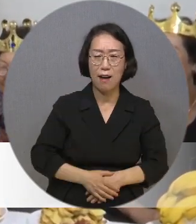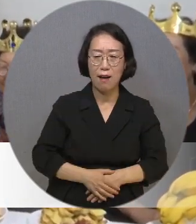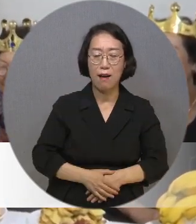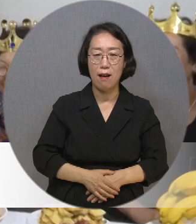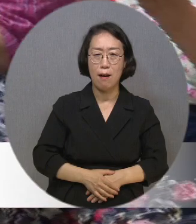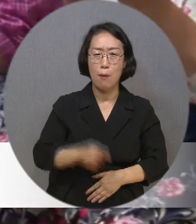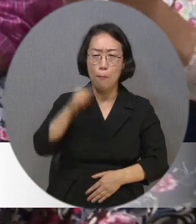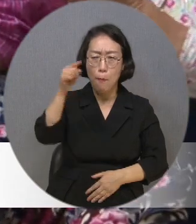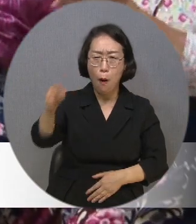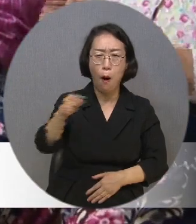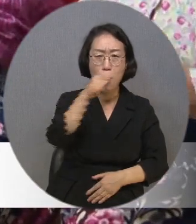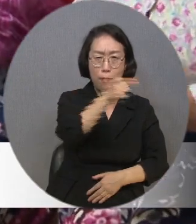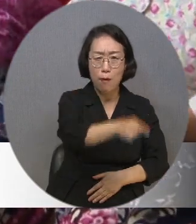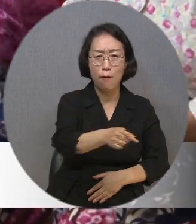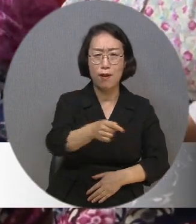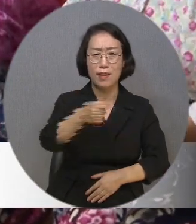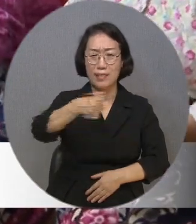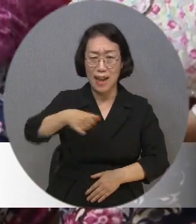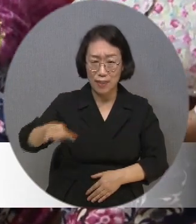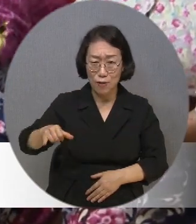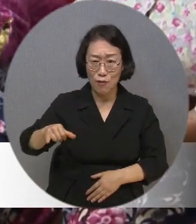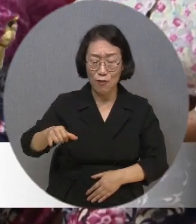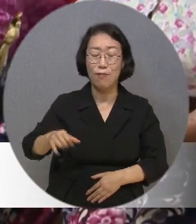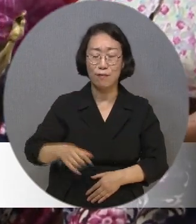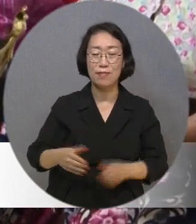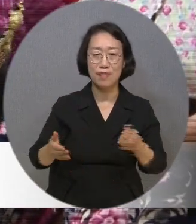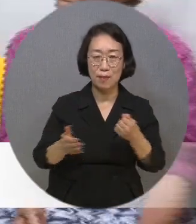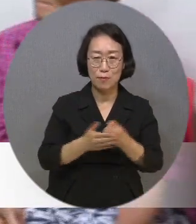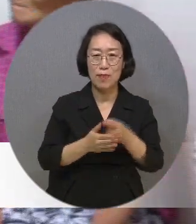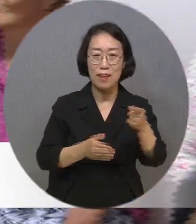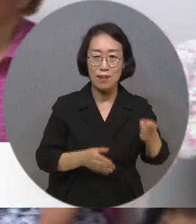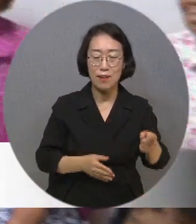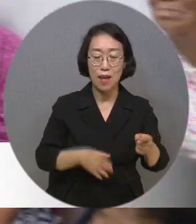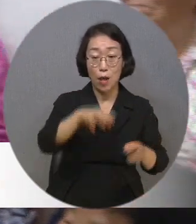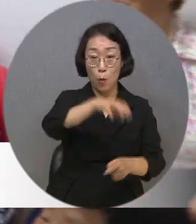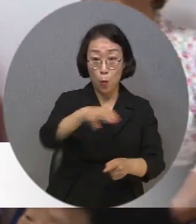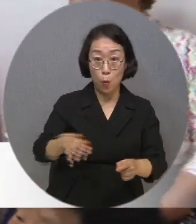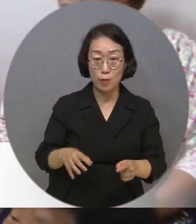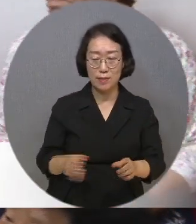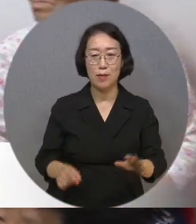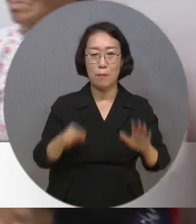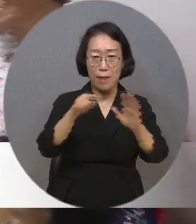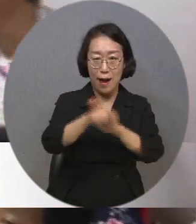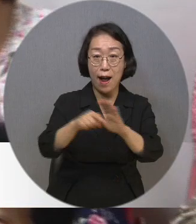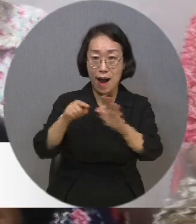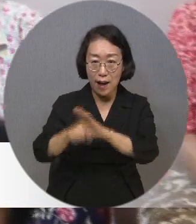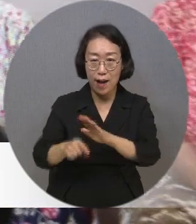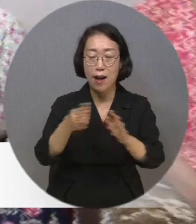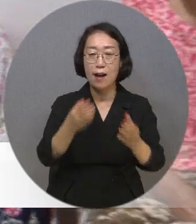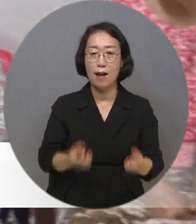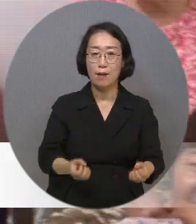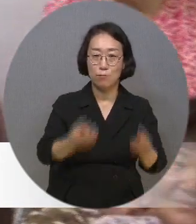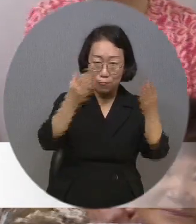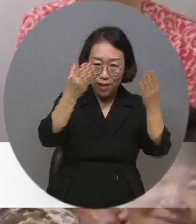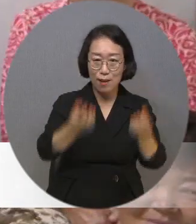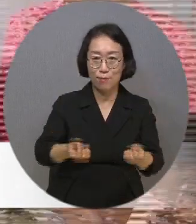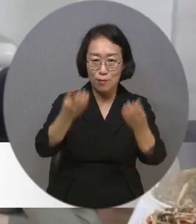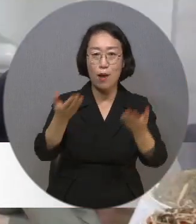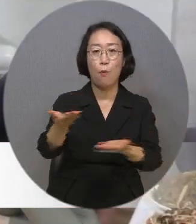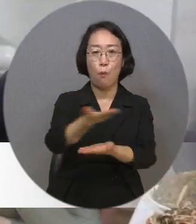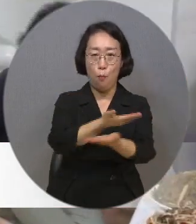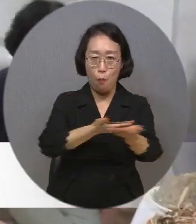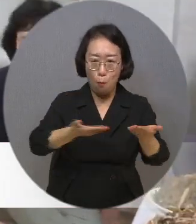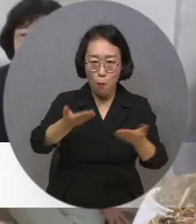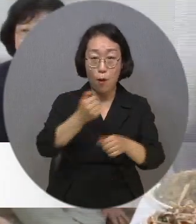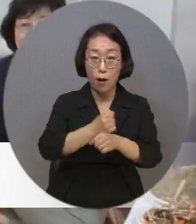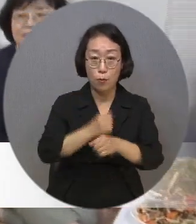자녀들 대신에 관내 98개 경로당을 찾아가 어르신들의 생신을 챙기고 무병장수를 기원하는 사업으로